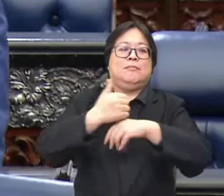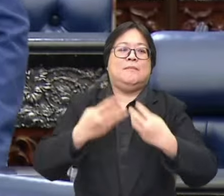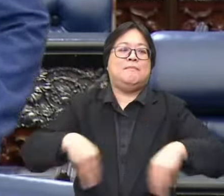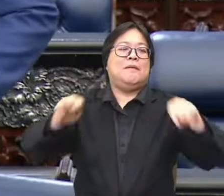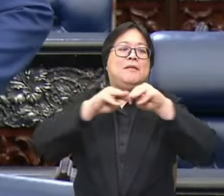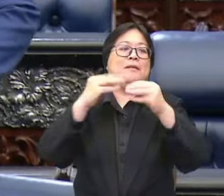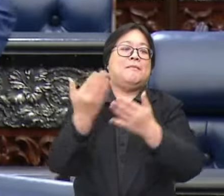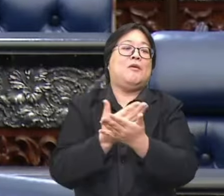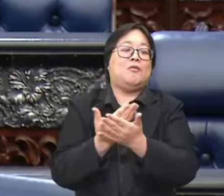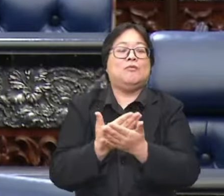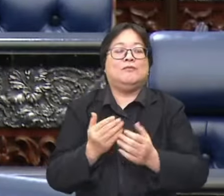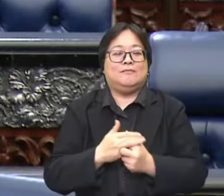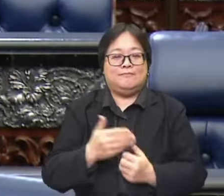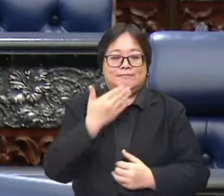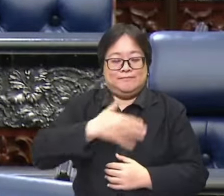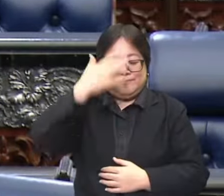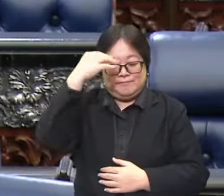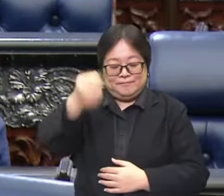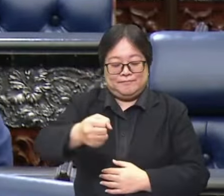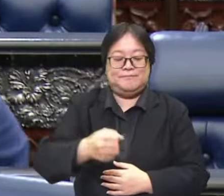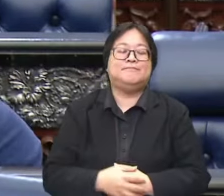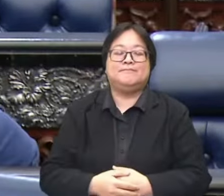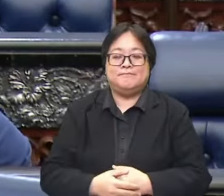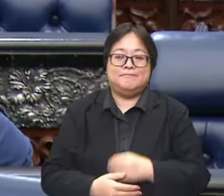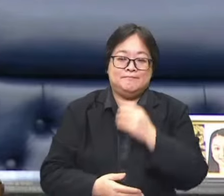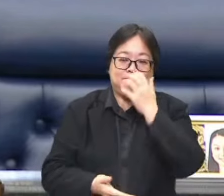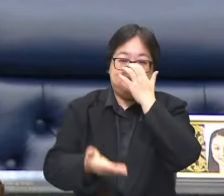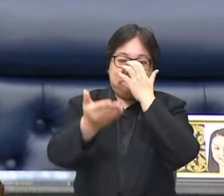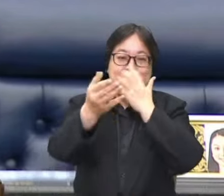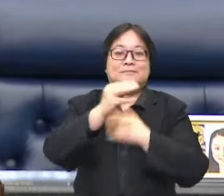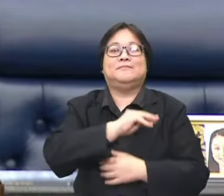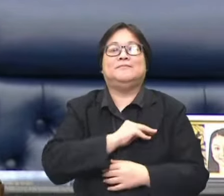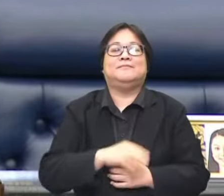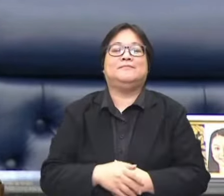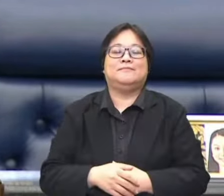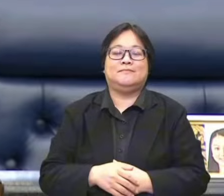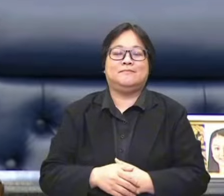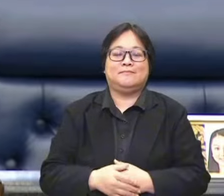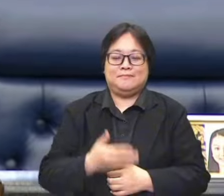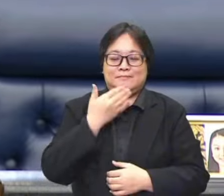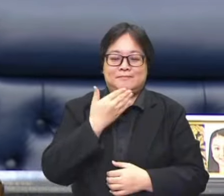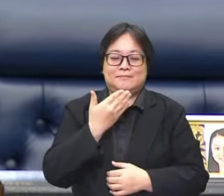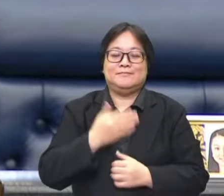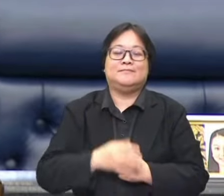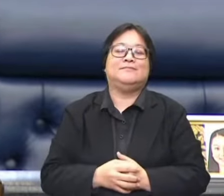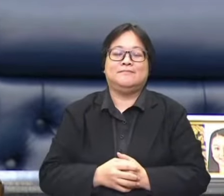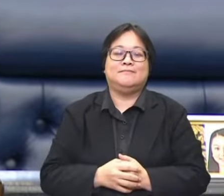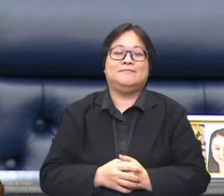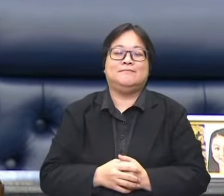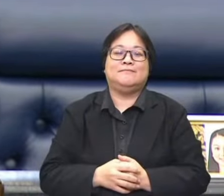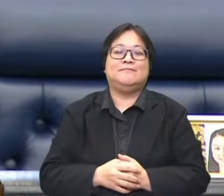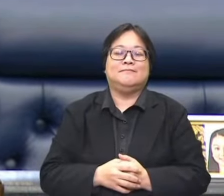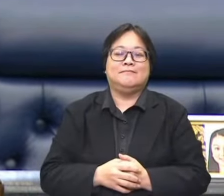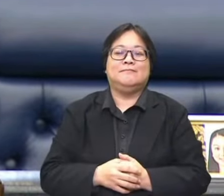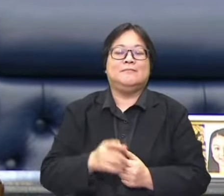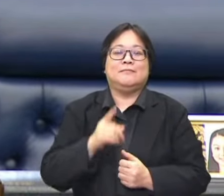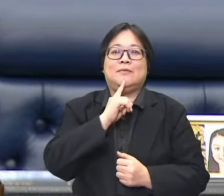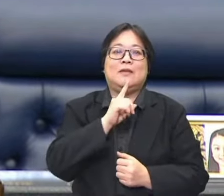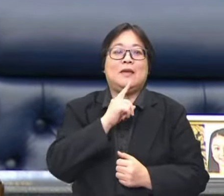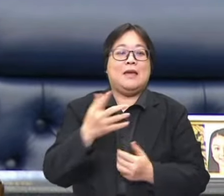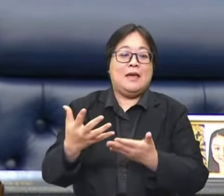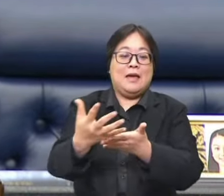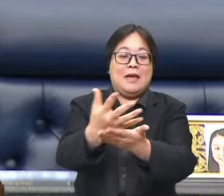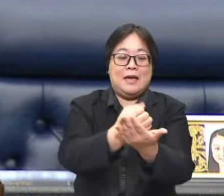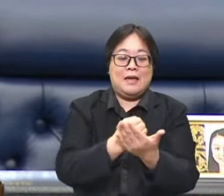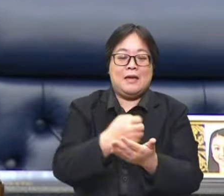barulah di Cuping. InsyaAllah. Assalamualaikum warahmatullahi wabarakatuh. Yang Berhormat Menteri. Terima kasih Yang Berhormat Para Besar. Jadi sebenarnya